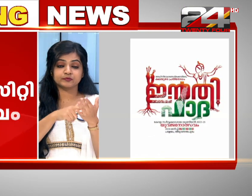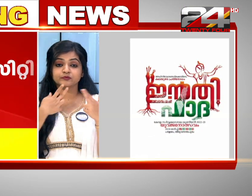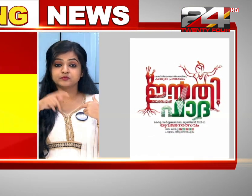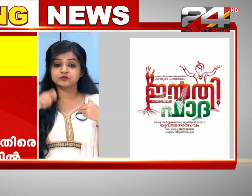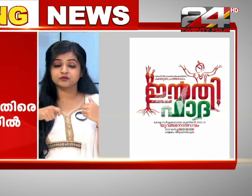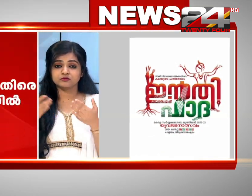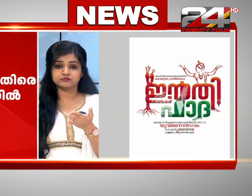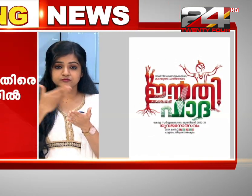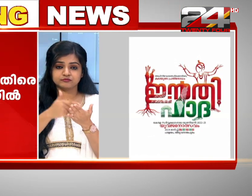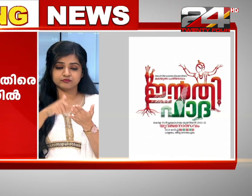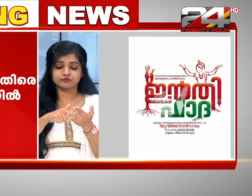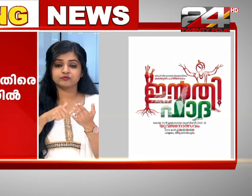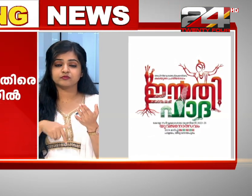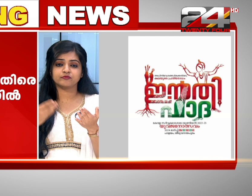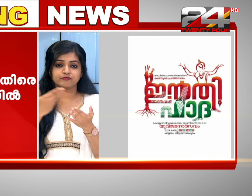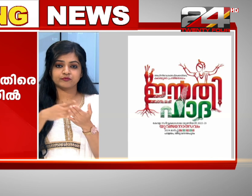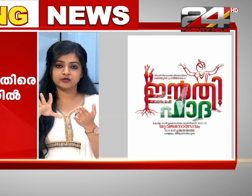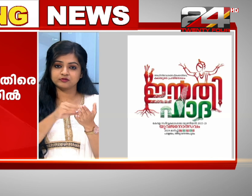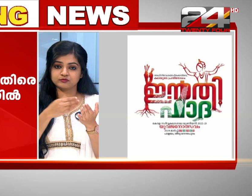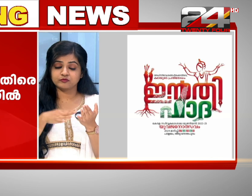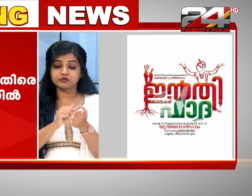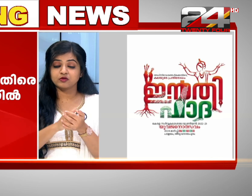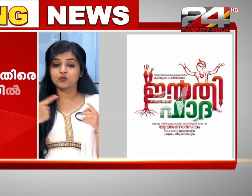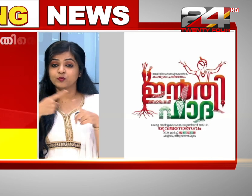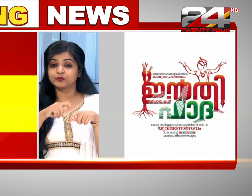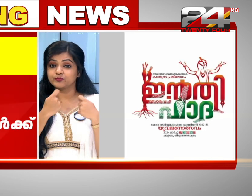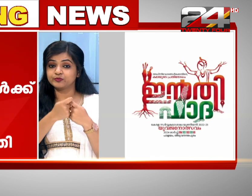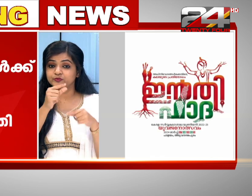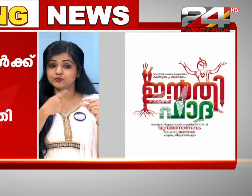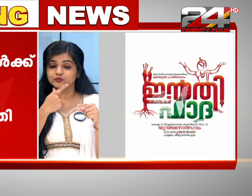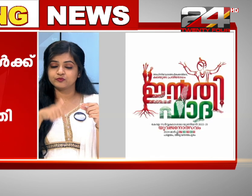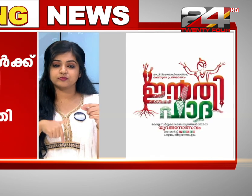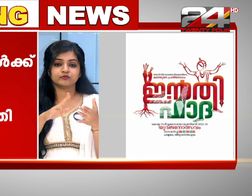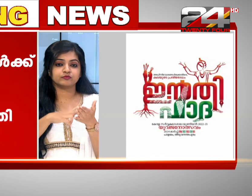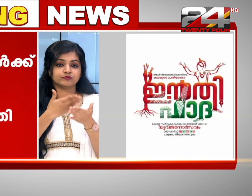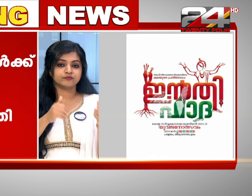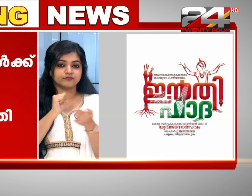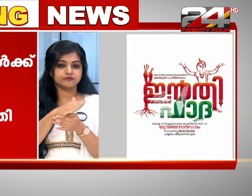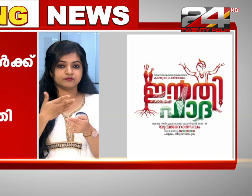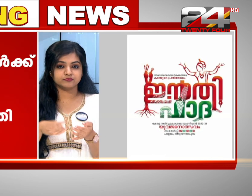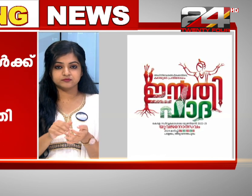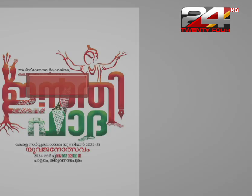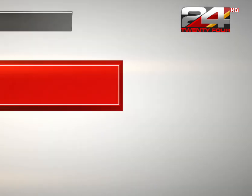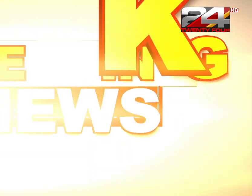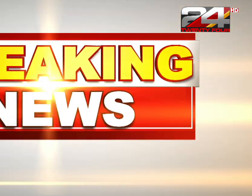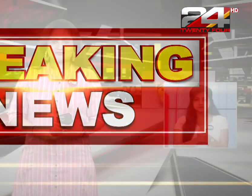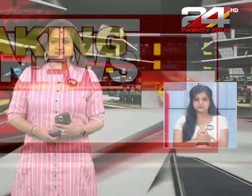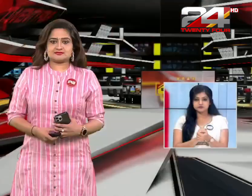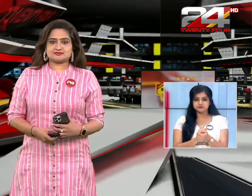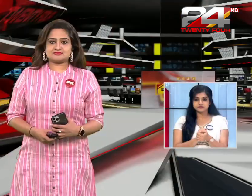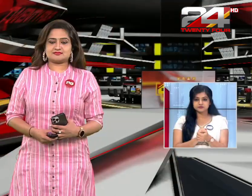ഈ ഹർജി ഇന്ന് അഡ്മിറ്റ് ചെയ്തിട്ടുണ്ട്. എതിർകക്ഷികൾക്ക് നോട്ടീസ് അയച്ചു. ശരി, എസ് ശ്രീകാന്താണ് വിവരങ്ങൾ നൽകിയത്.